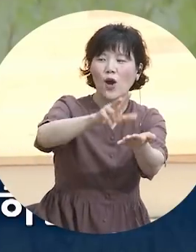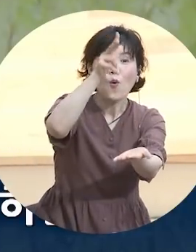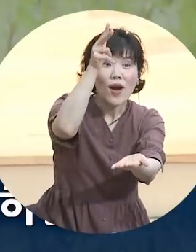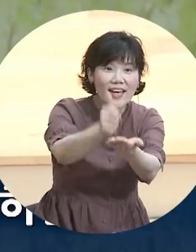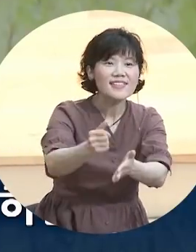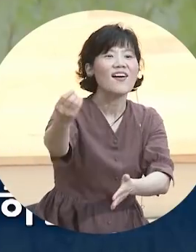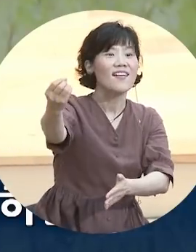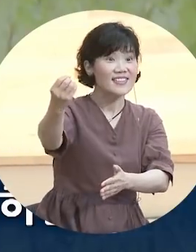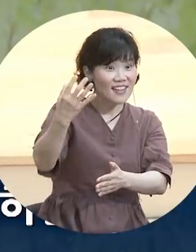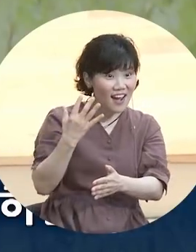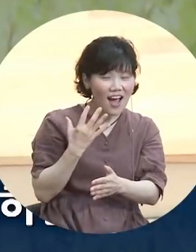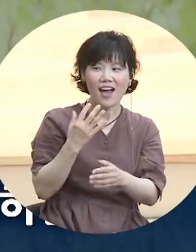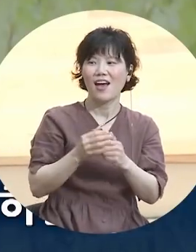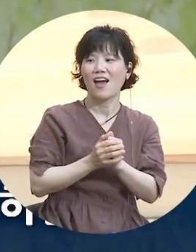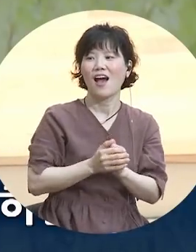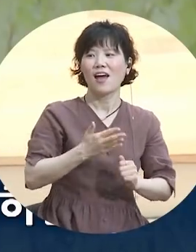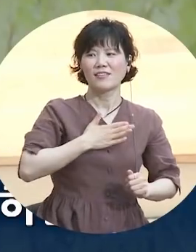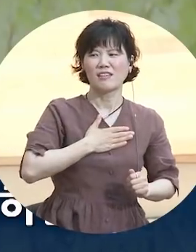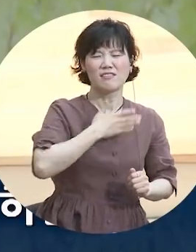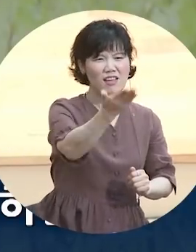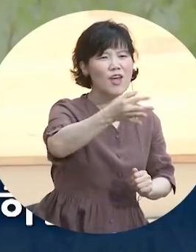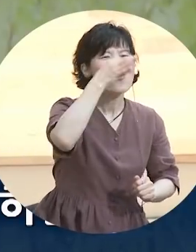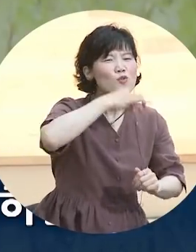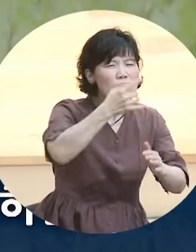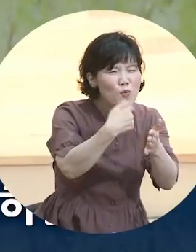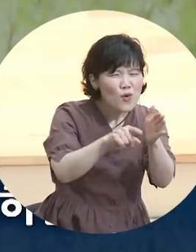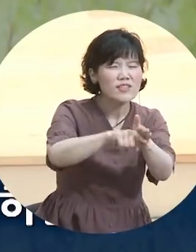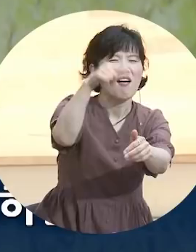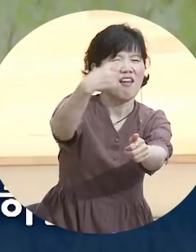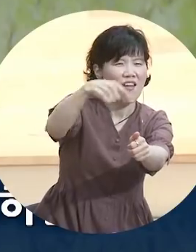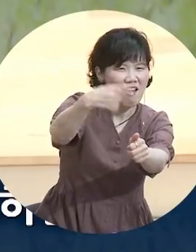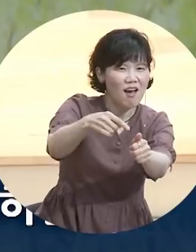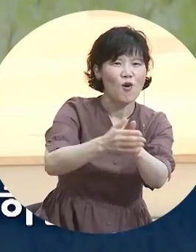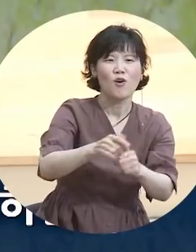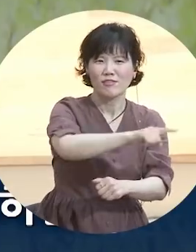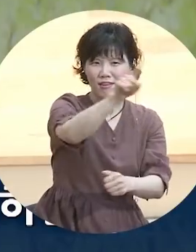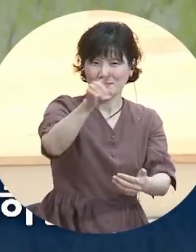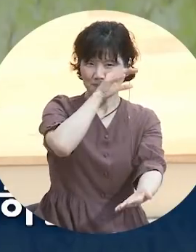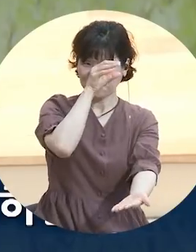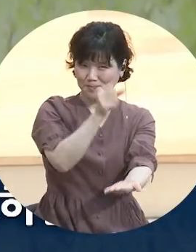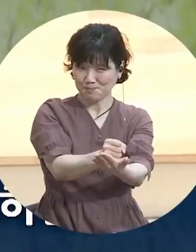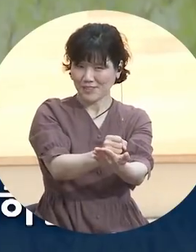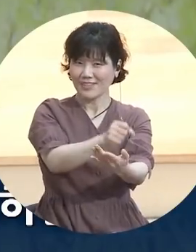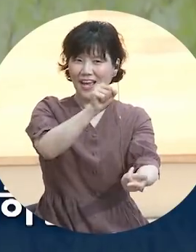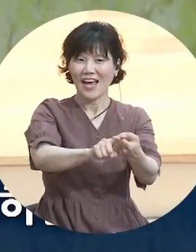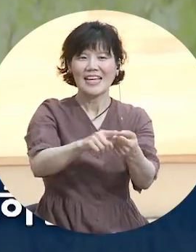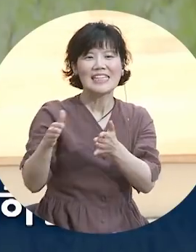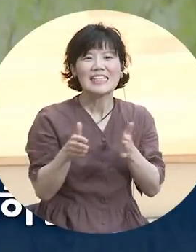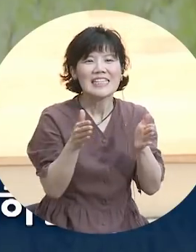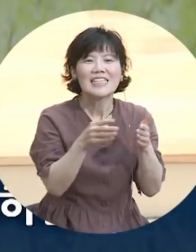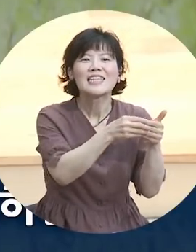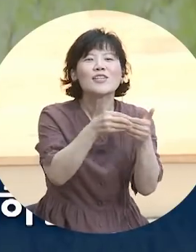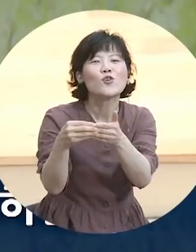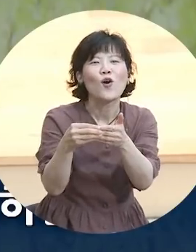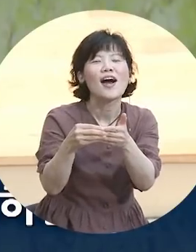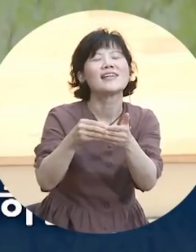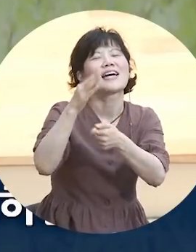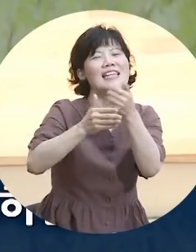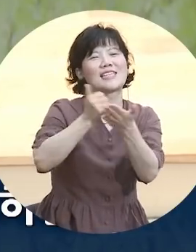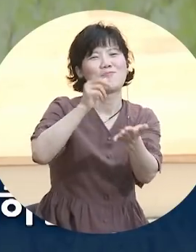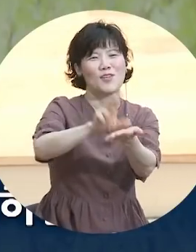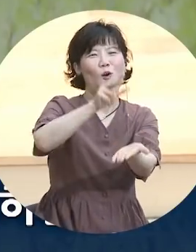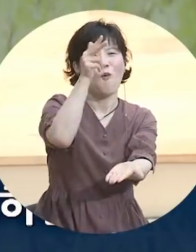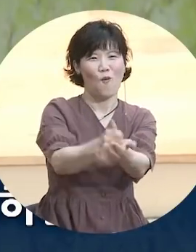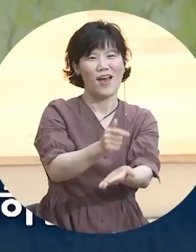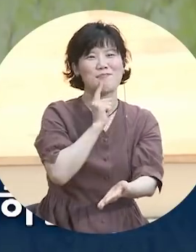이신 여호와께서 이르시되 나는 내게 유익하도록 가르치고 너를 마땅히 행할 길로 인도하는 내 하나님 여호와라. 자,